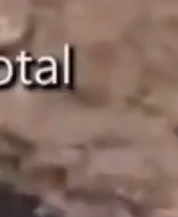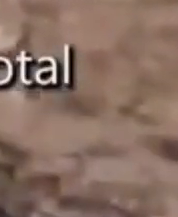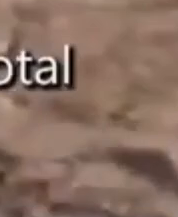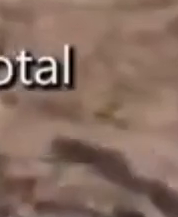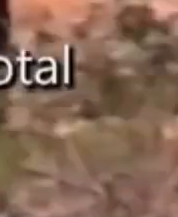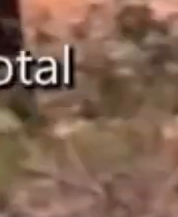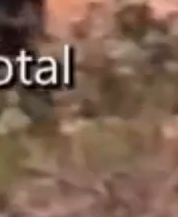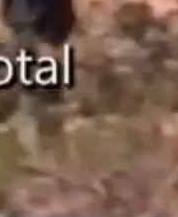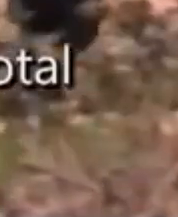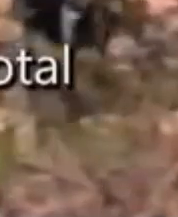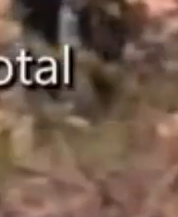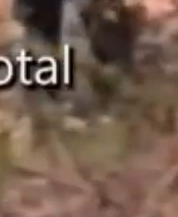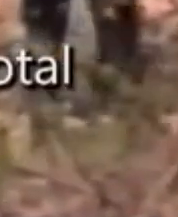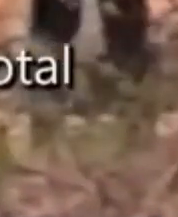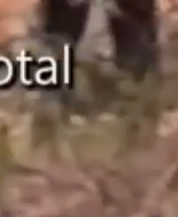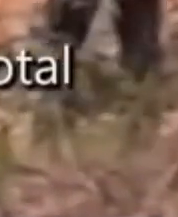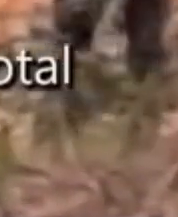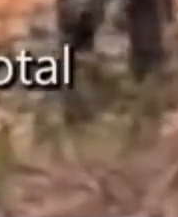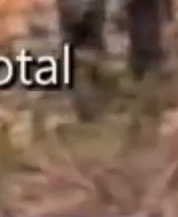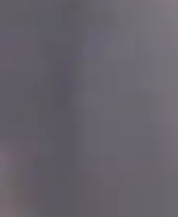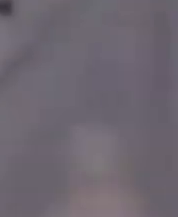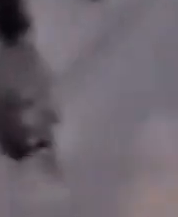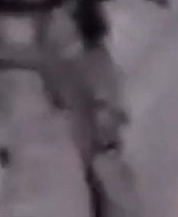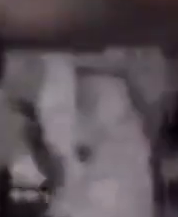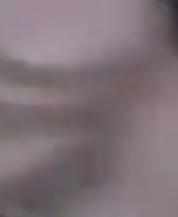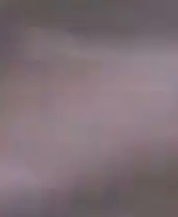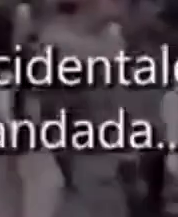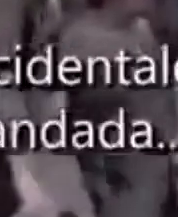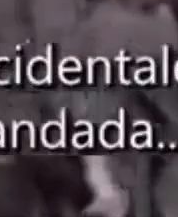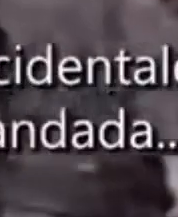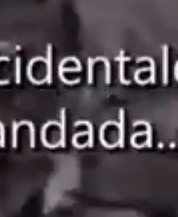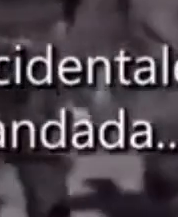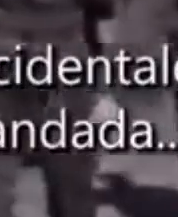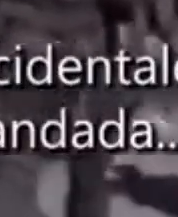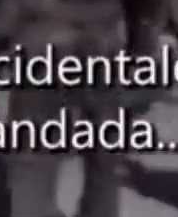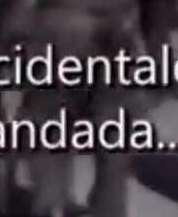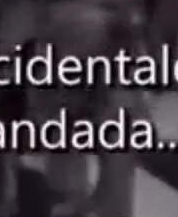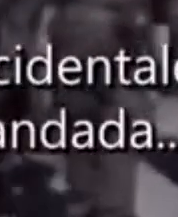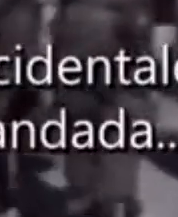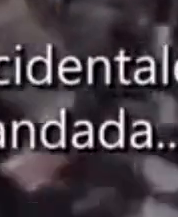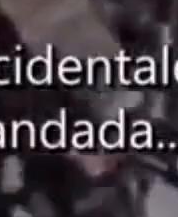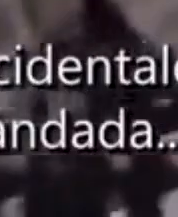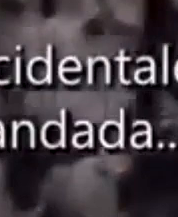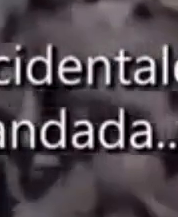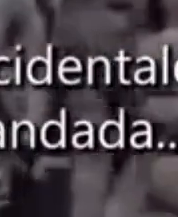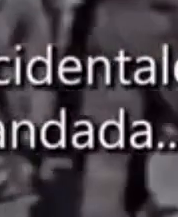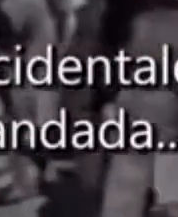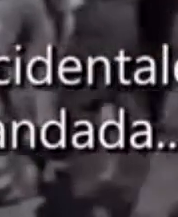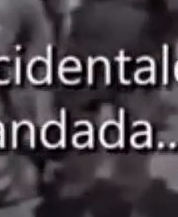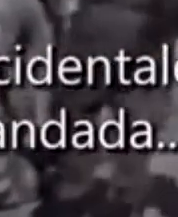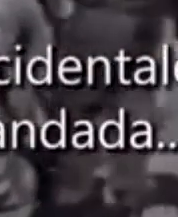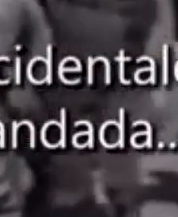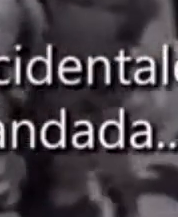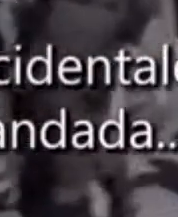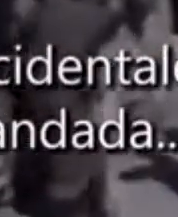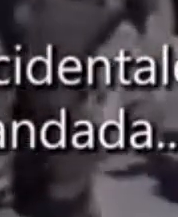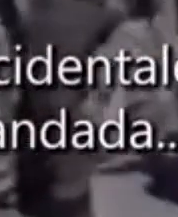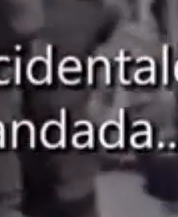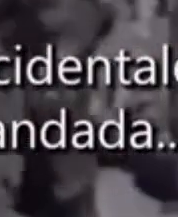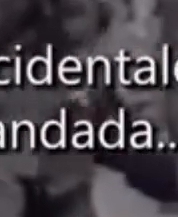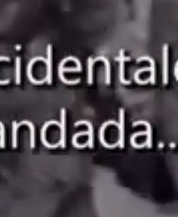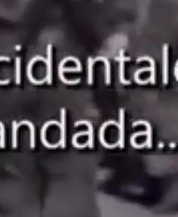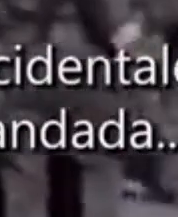А там было всего лишь 70 километров. И тот, кто пишет в западных средствах массовой информации,